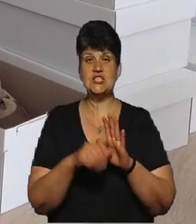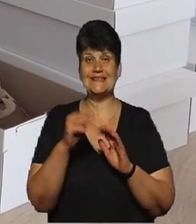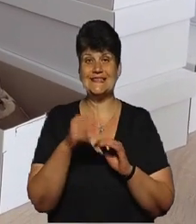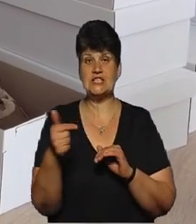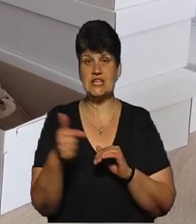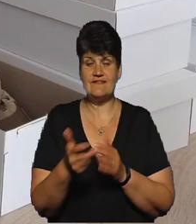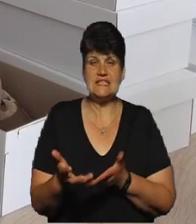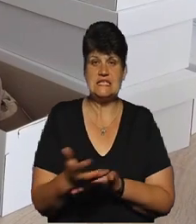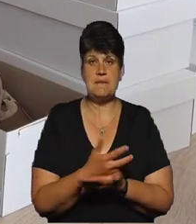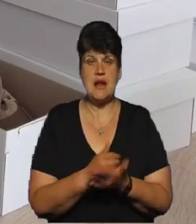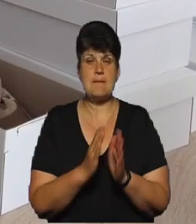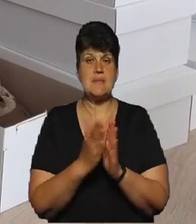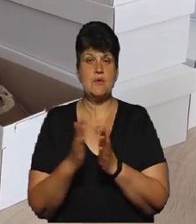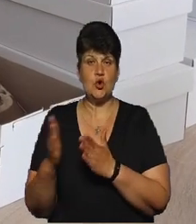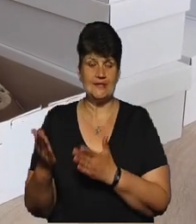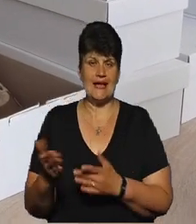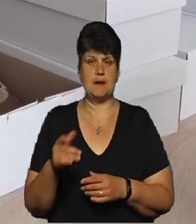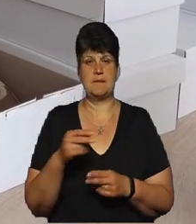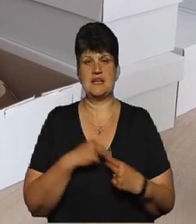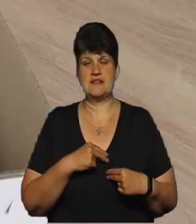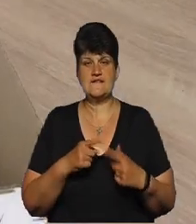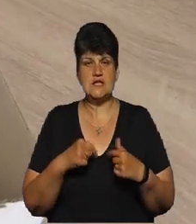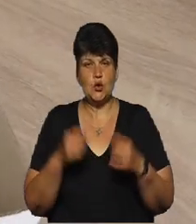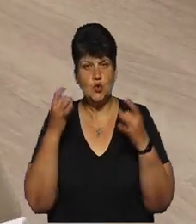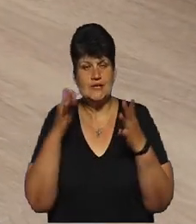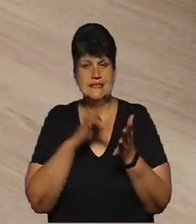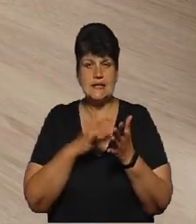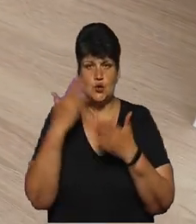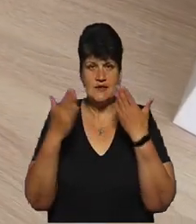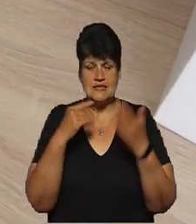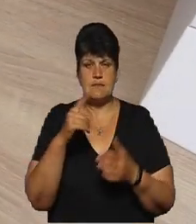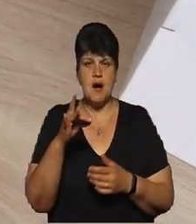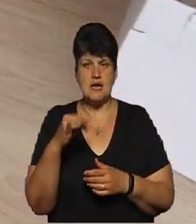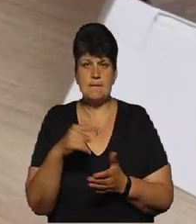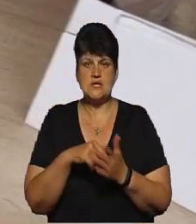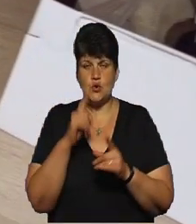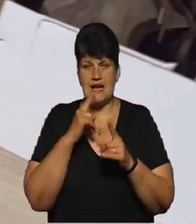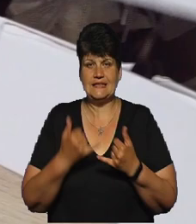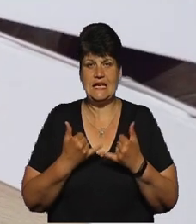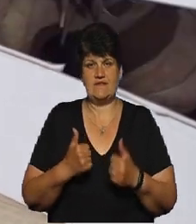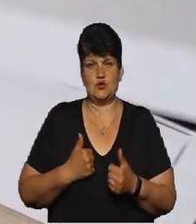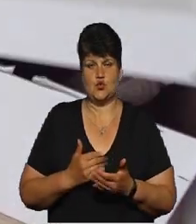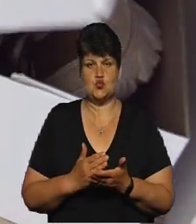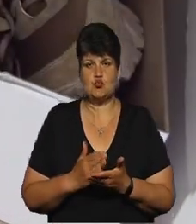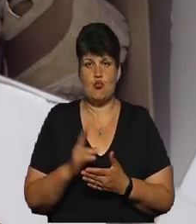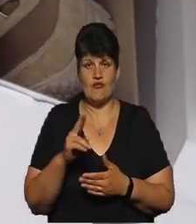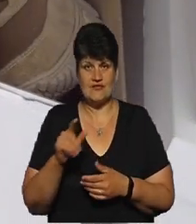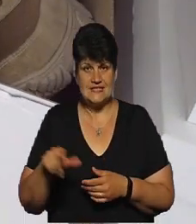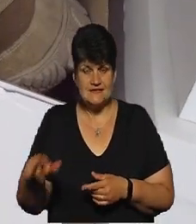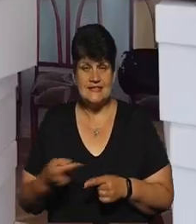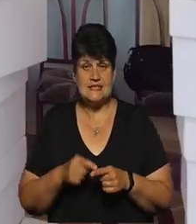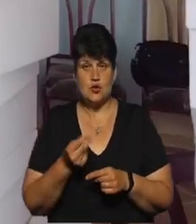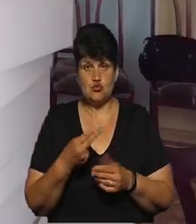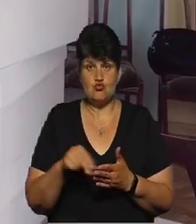зібрали бібліотекарі, працівники відділу культури та центру дозвілля з Братської міської ради для військовослужбовців. За ці гроші закупили